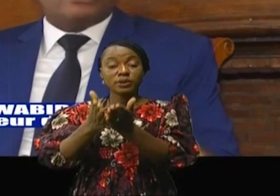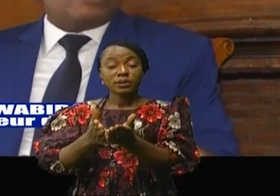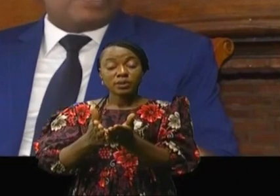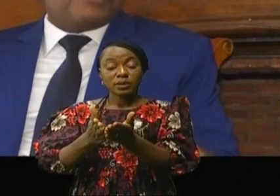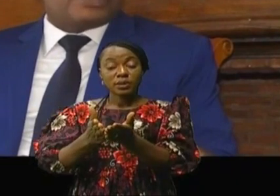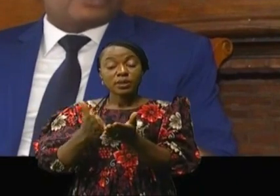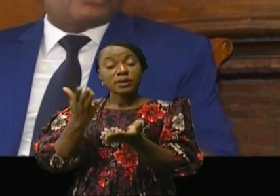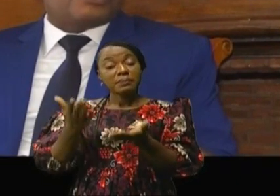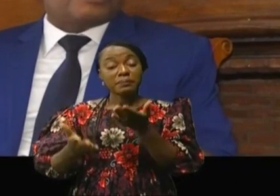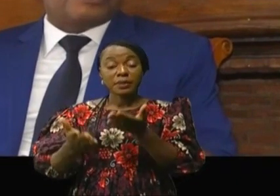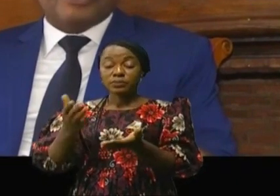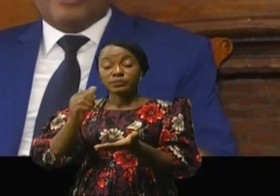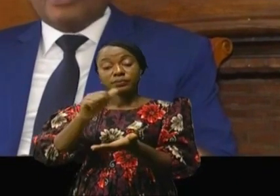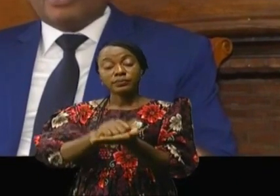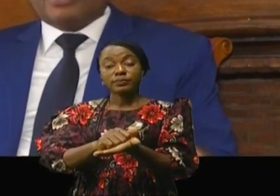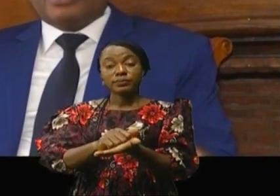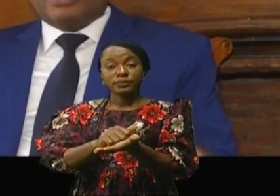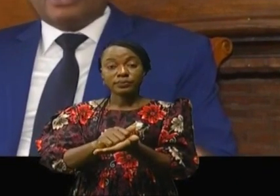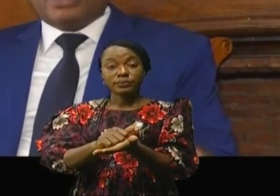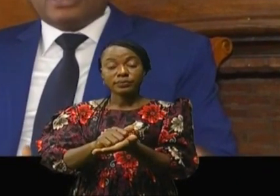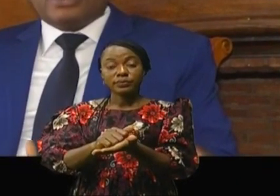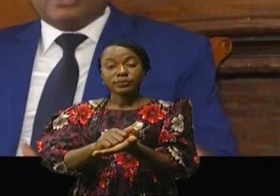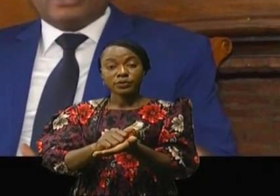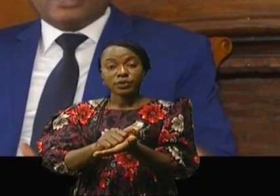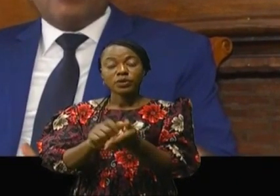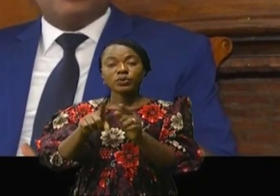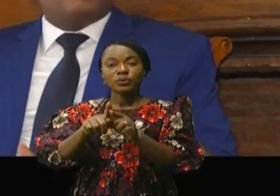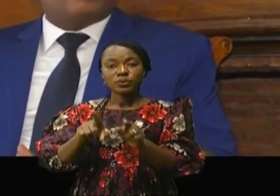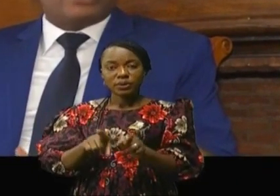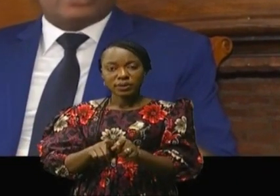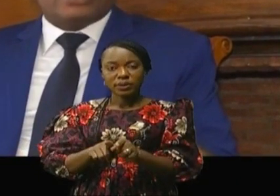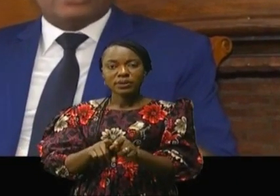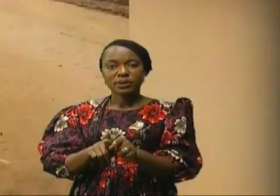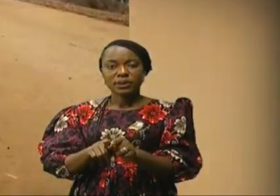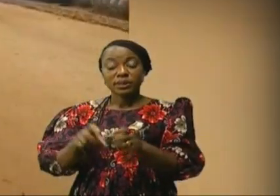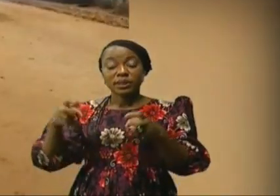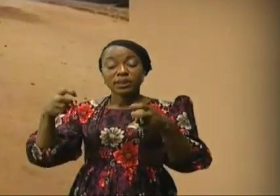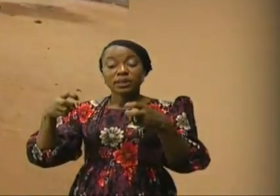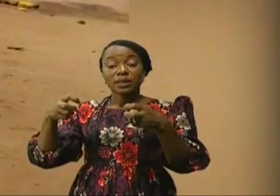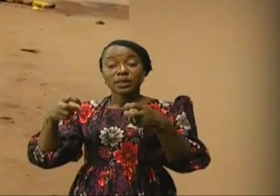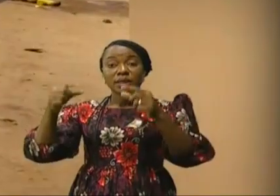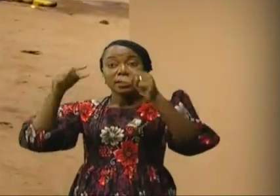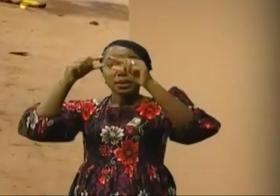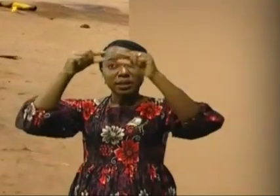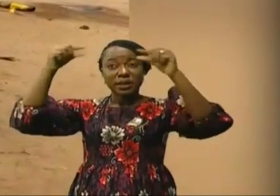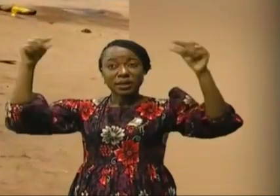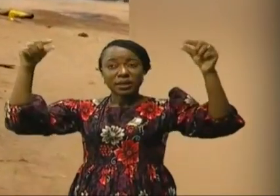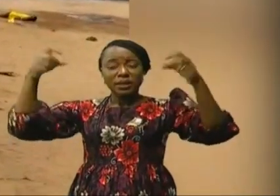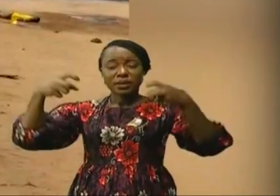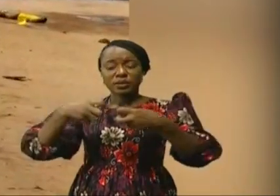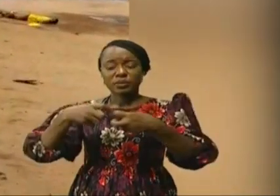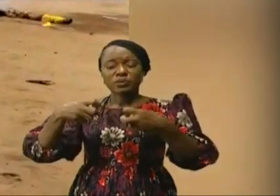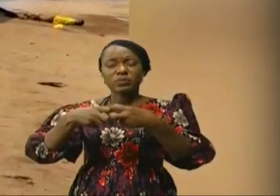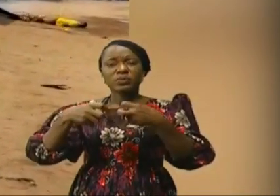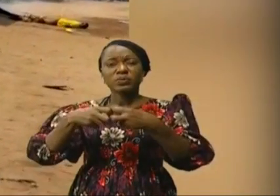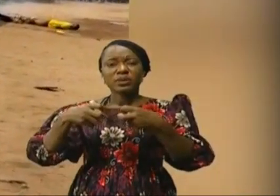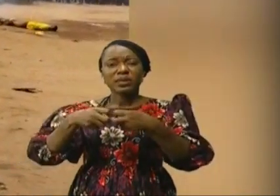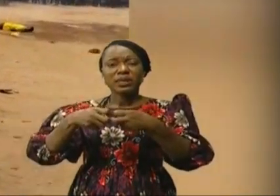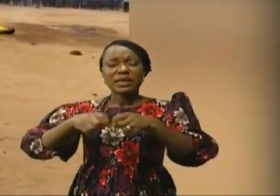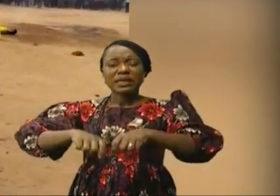suite à cette manifestation, il y a un câble du courant électrique de la SNEL qui a